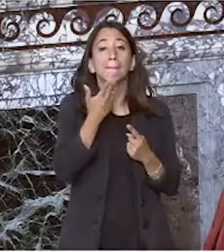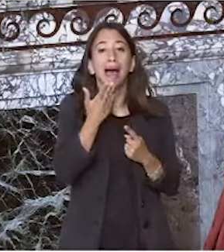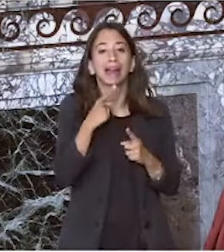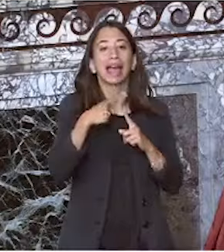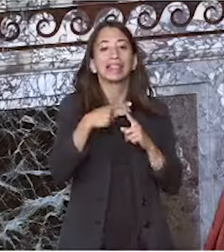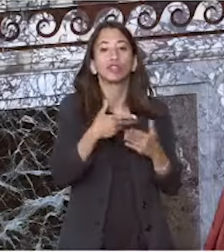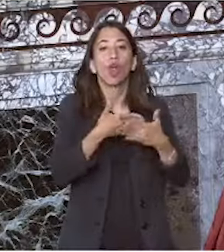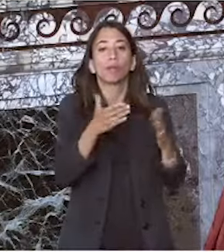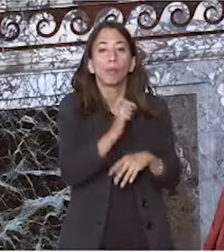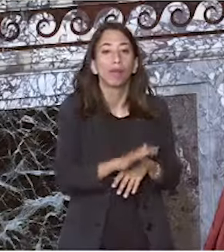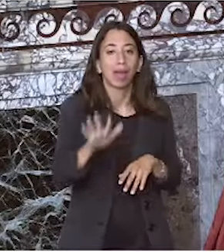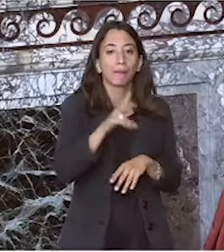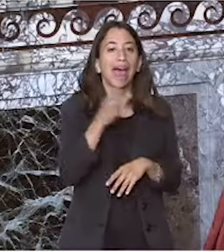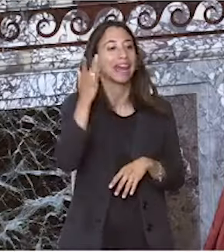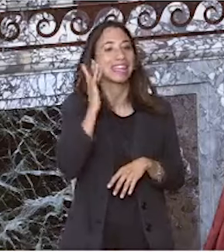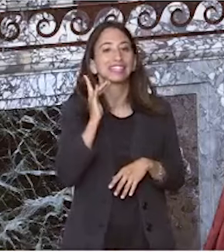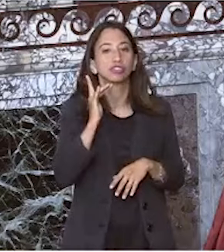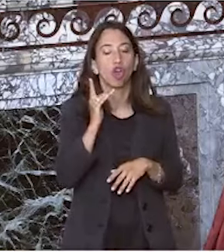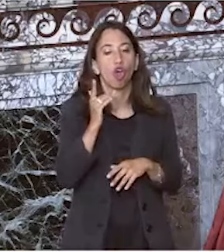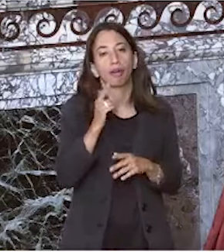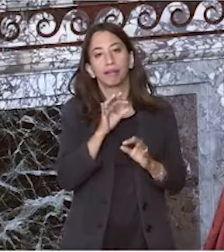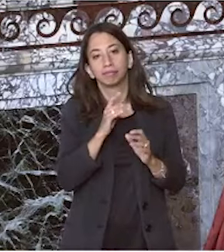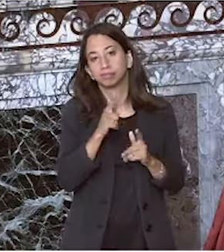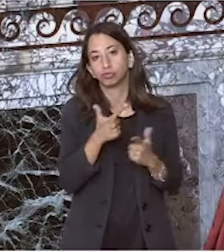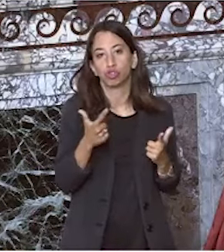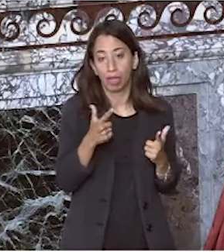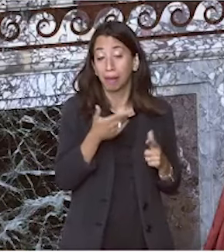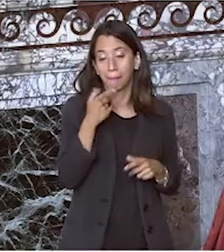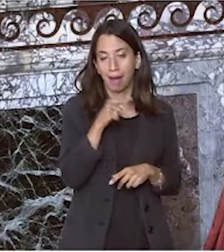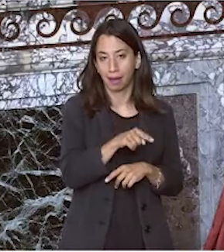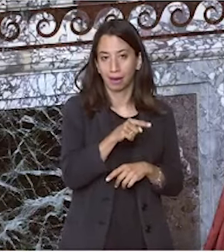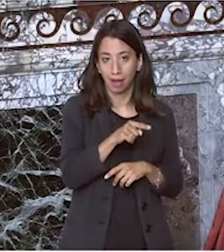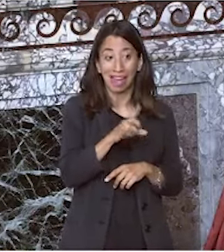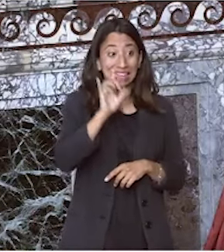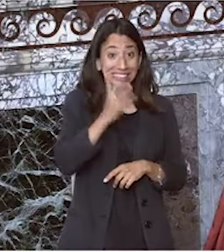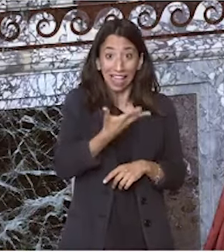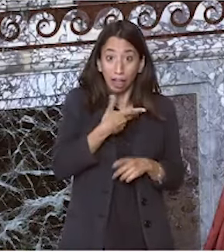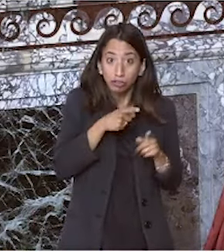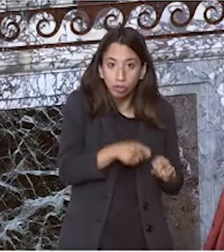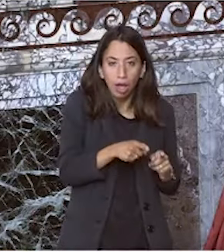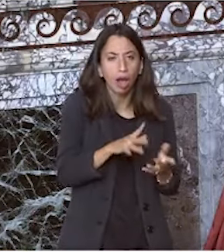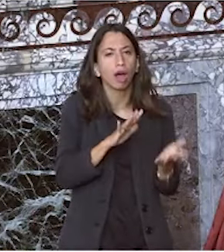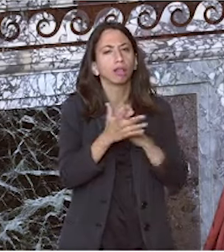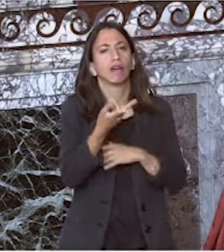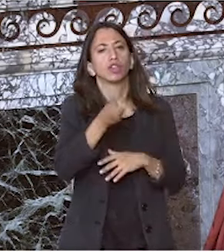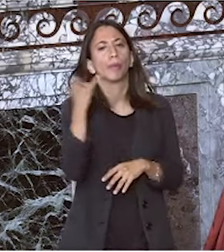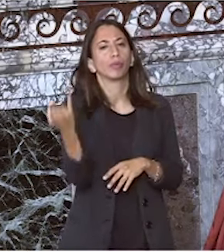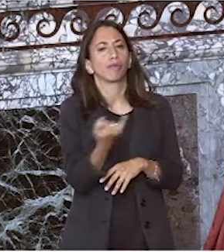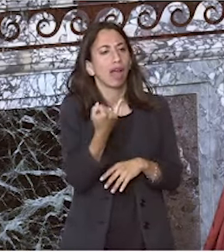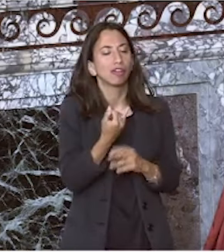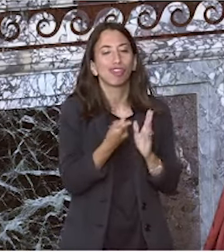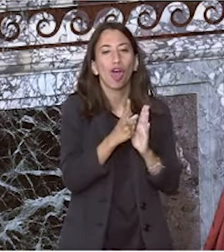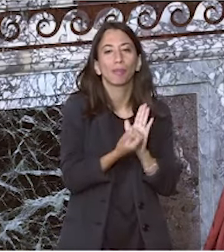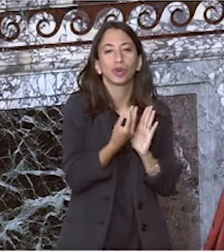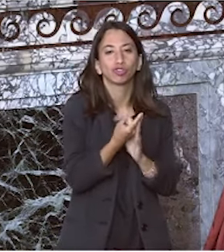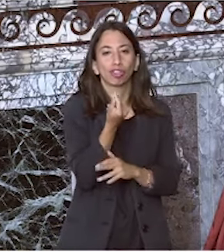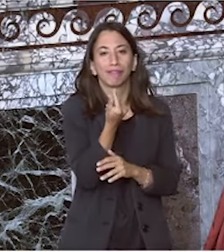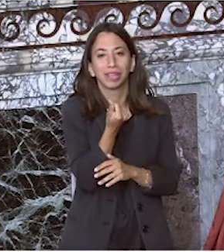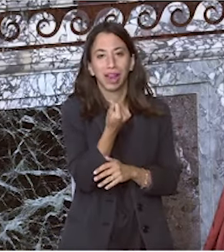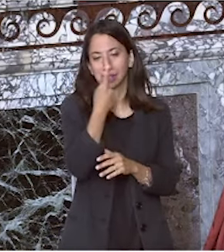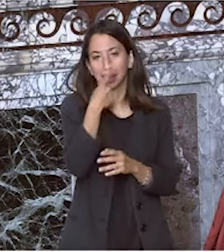pubblico europeo privo di rischio. Un titolo comune esente da rischi agevolerebbe la valutazione di prodotti finanziari quali